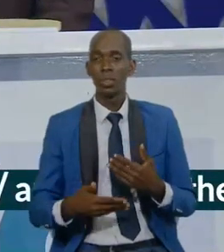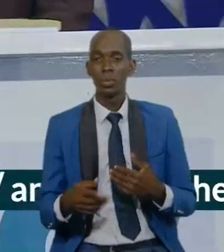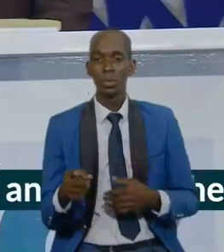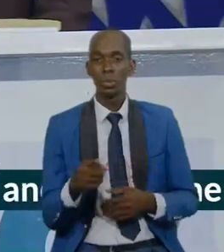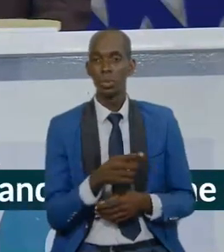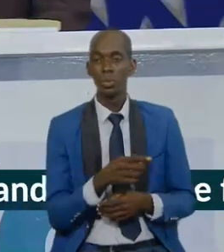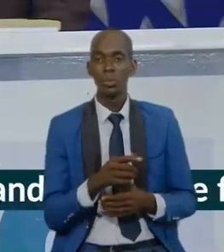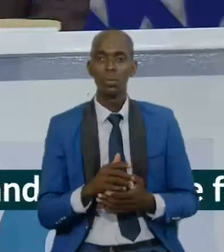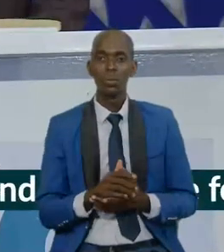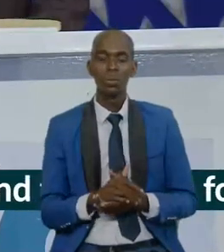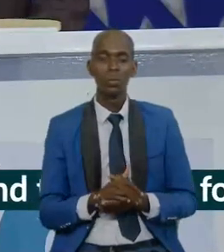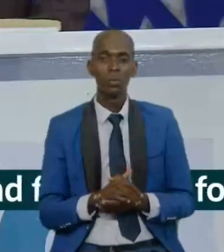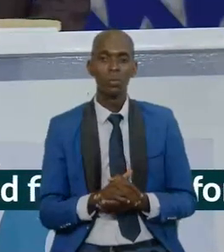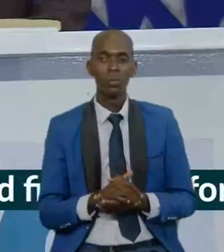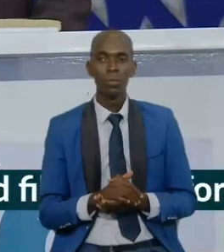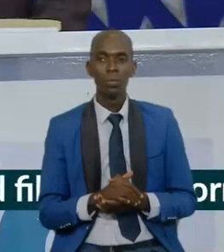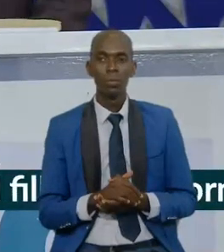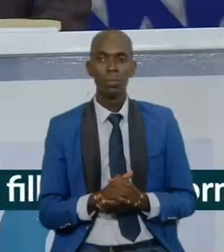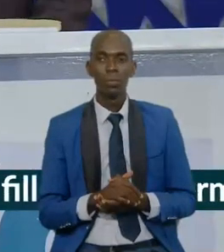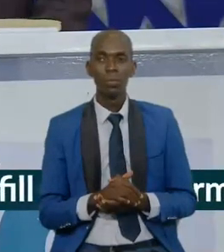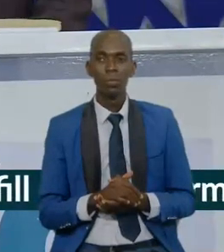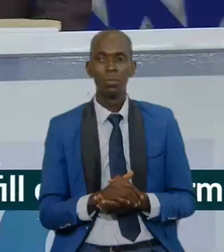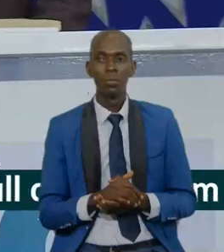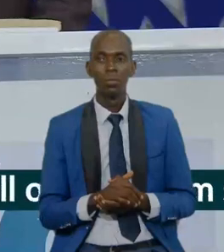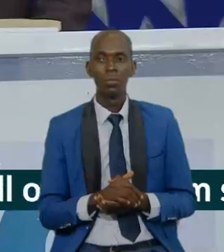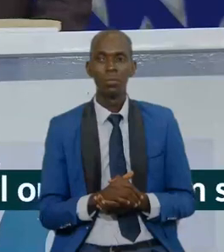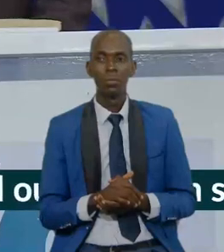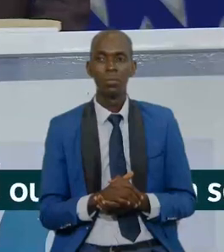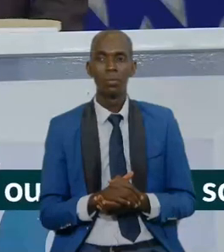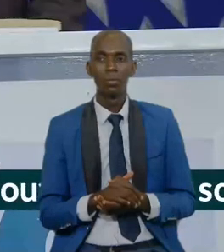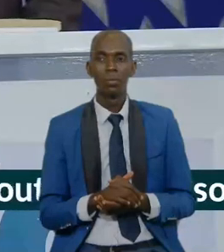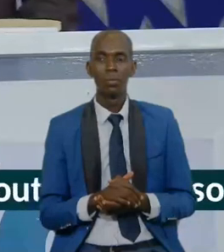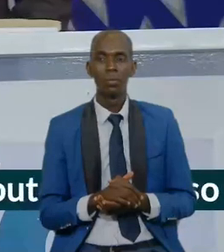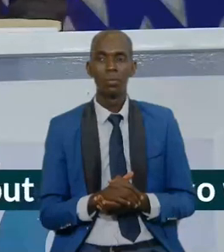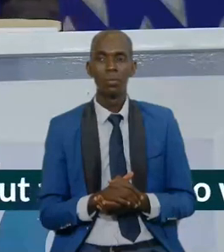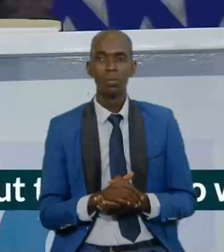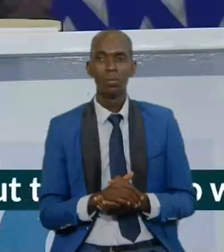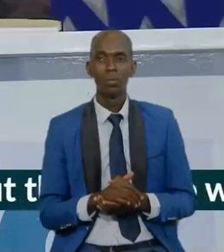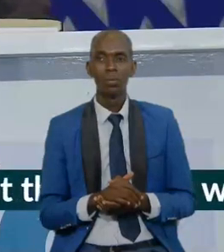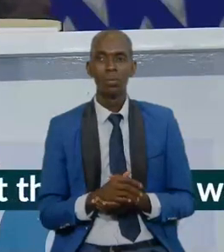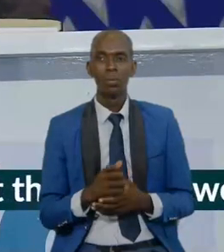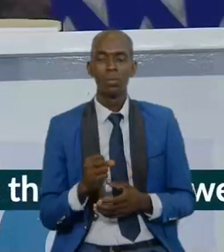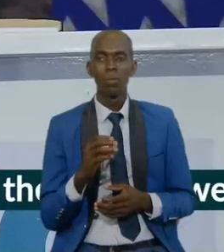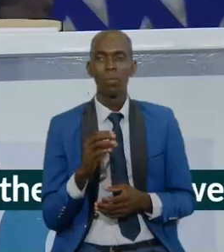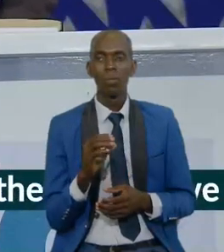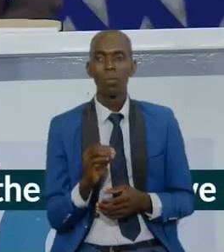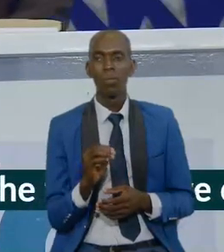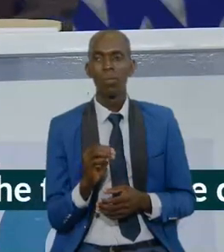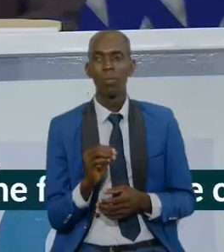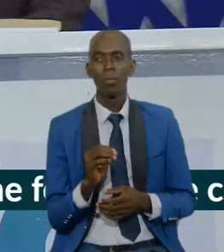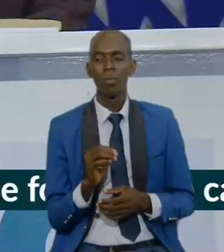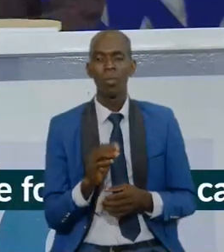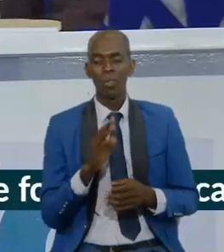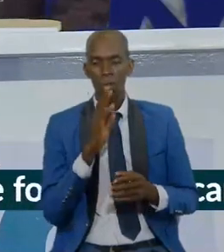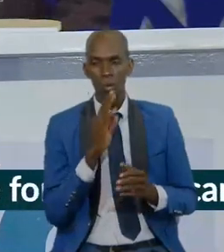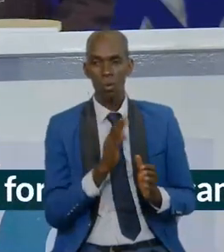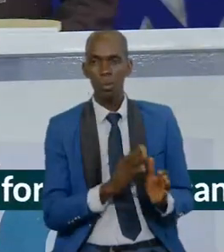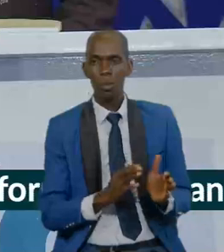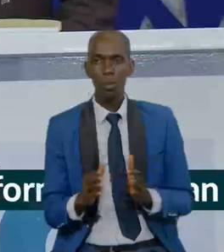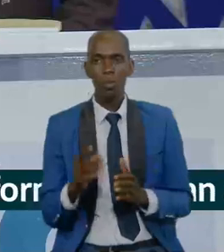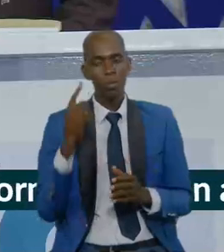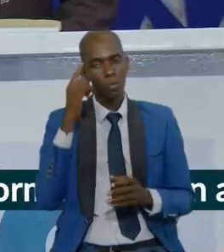Veuillez garder l'écoute pour plus de précision. So just be on the alert for more precision.